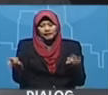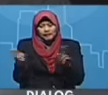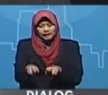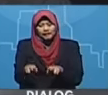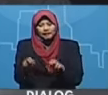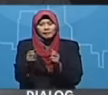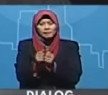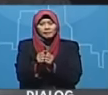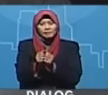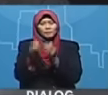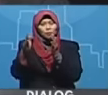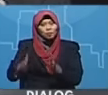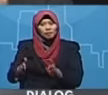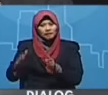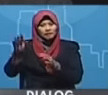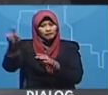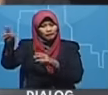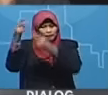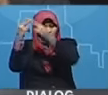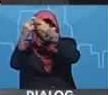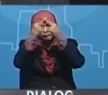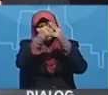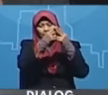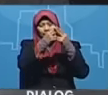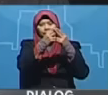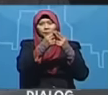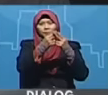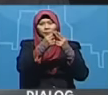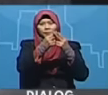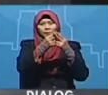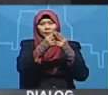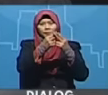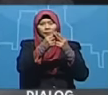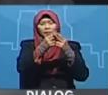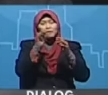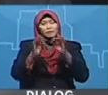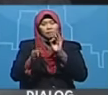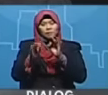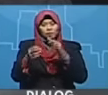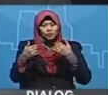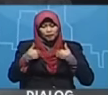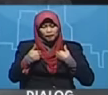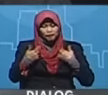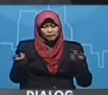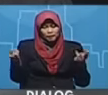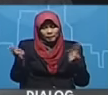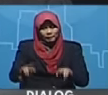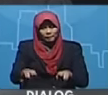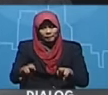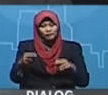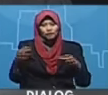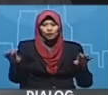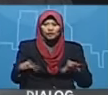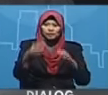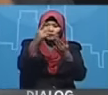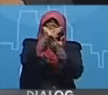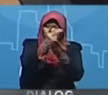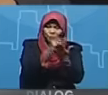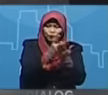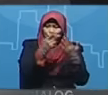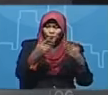muasasah. Sebab tu ruang kita telah buka, masa yang cukup kita bagi. Sekiranya mereka telah ada perjanjian, menghadir kursus, mereka